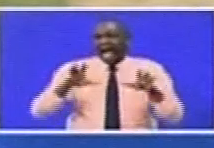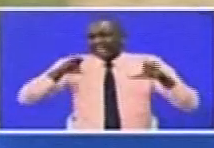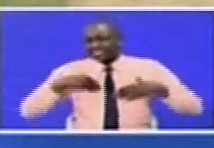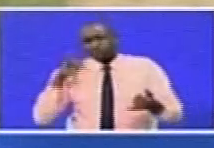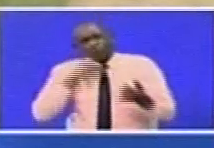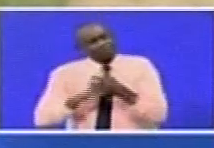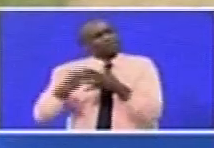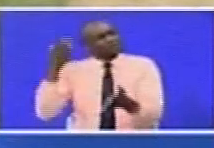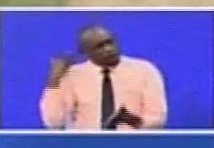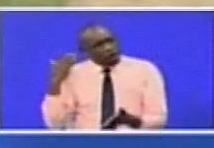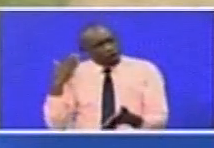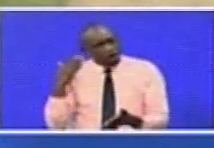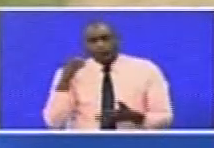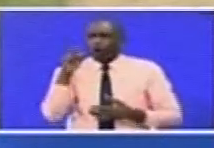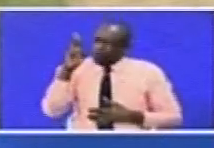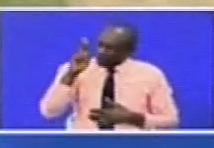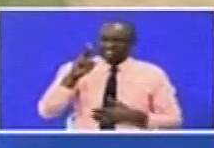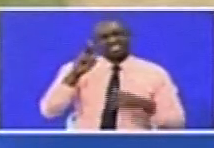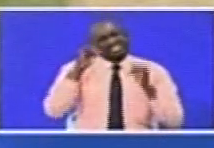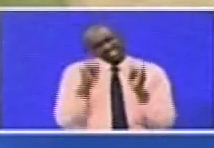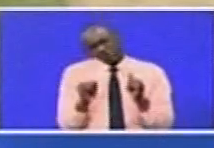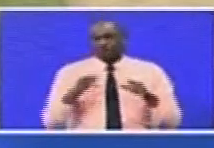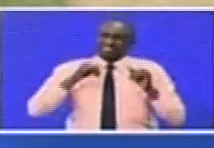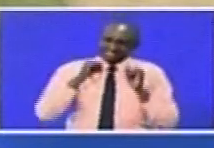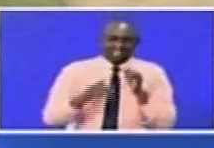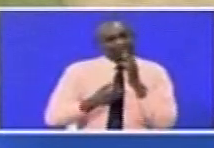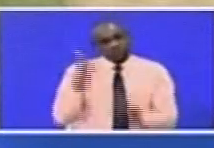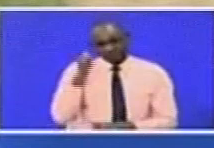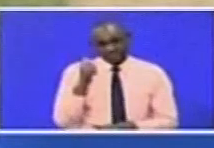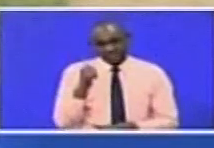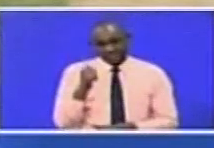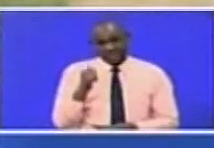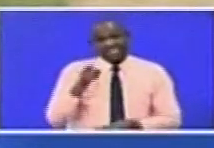wa zama amashikilie msimamo wake kikiki ya